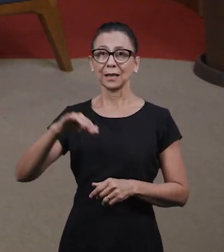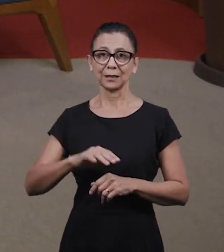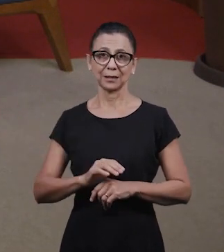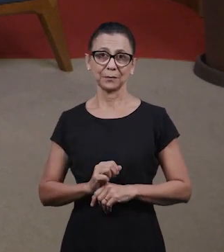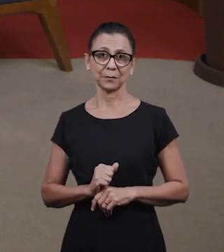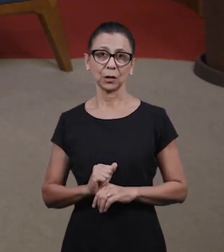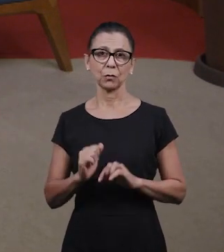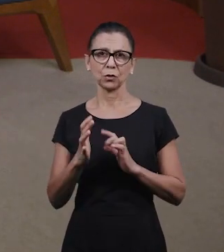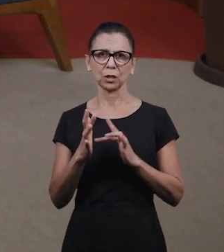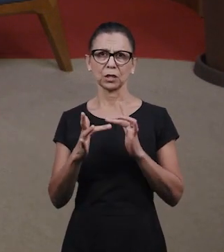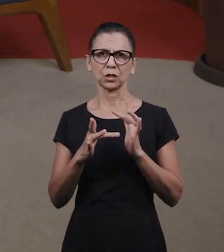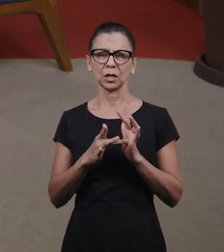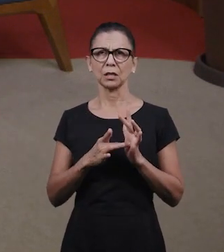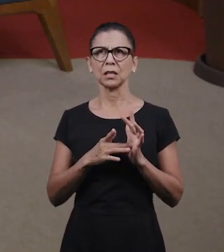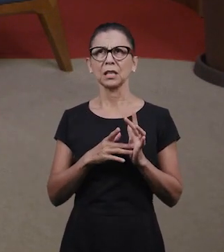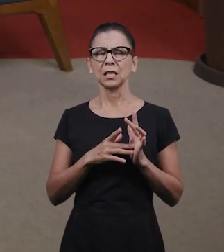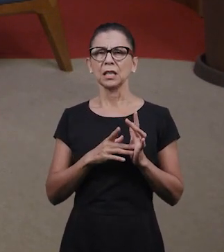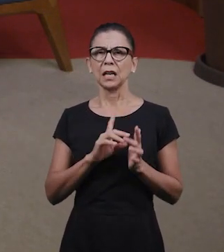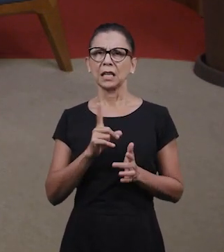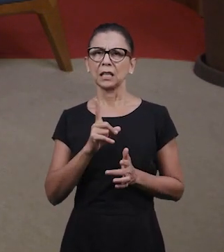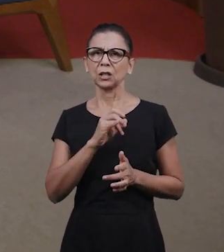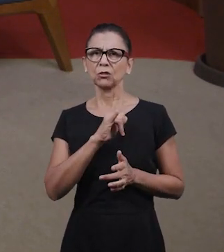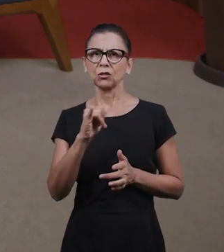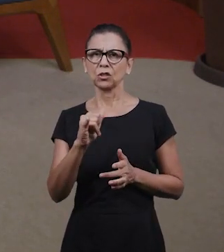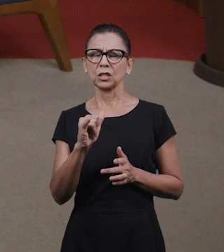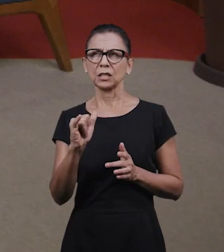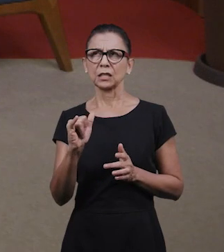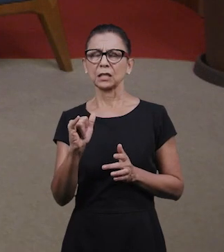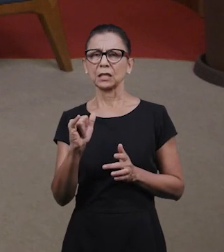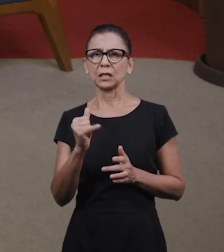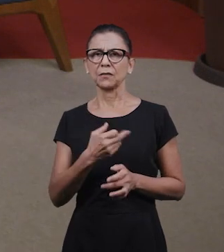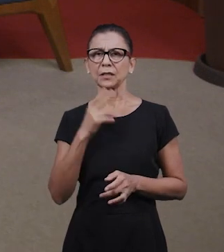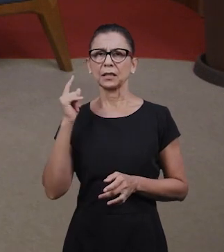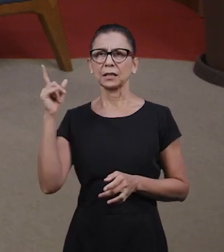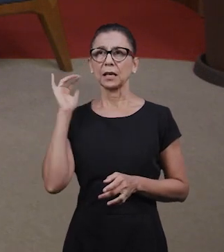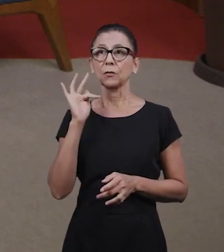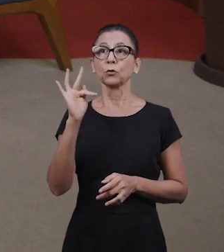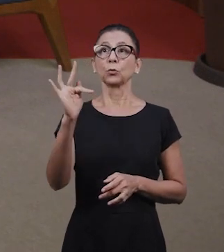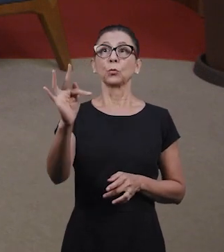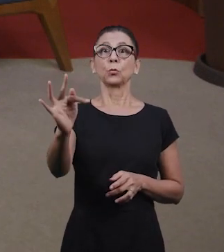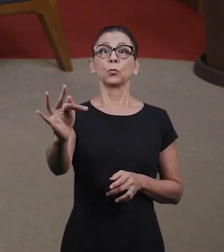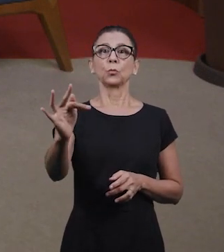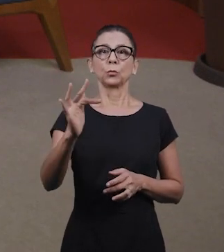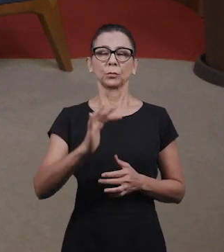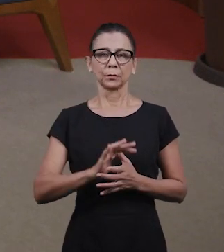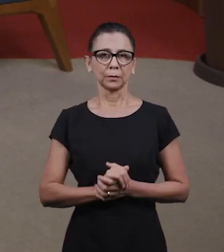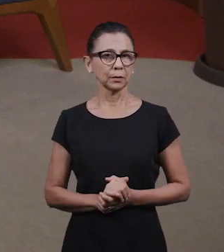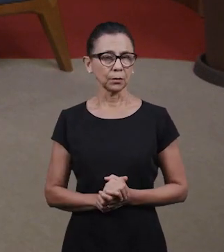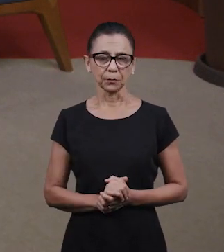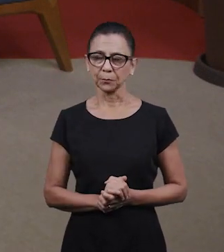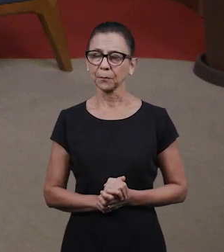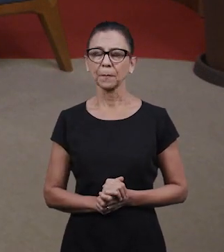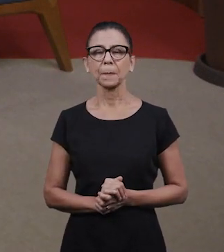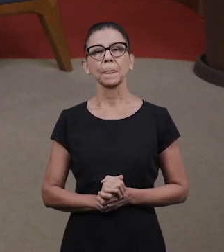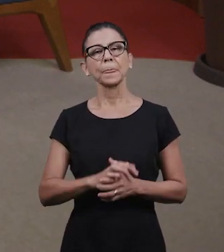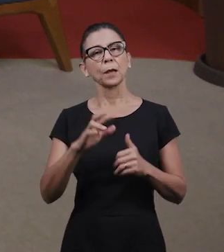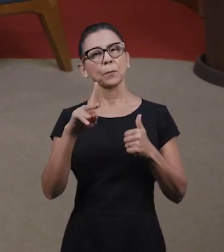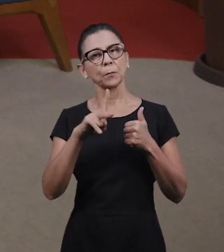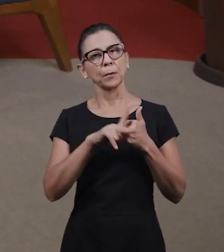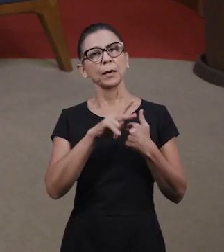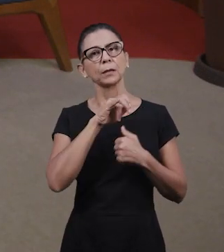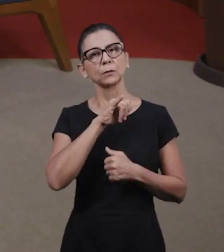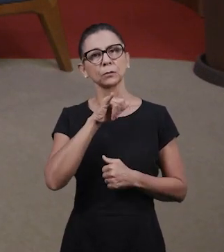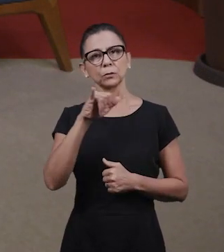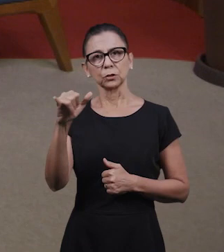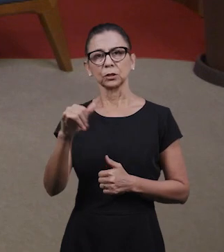d'un événement futur. Il ne parle pas d'un événement futur. Parce que Pierre, quand il écrit, il dit, mes petits enfants, je vous écris afin que